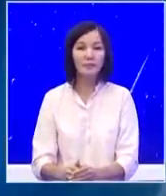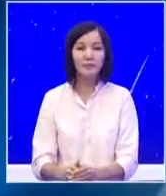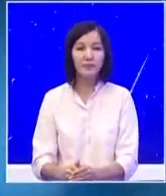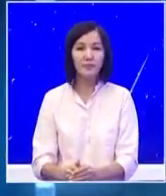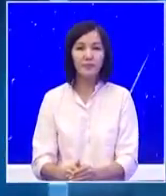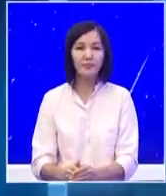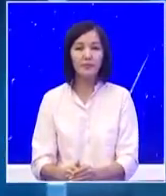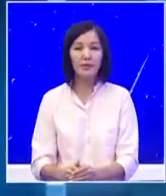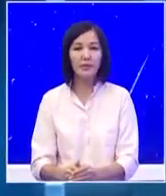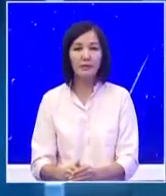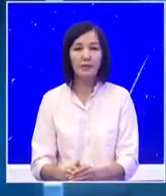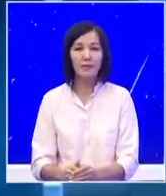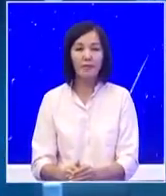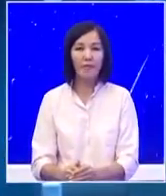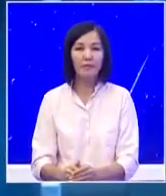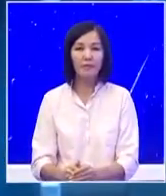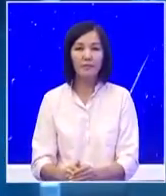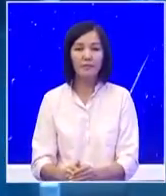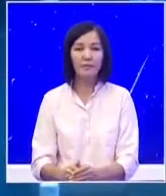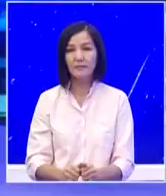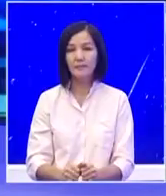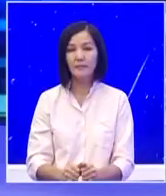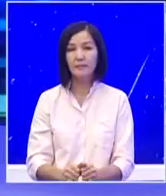Қайрат Қастұрған, Жетісу арнасы, Талдықорған.